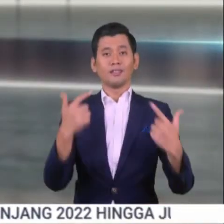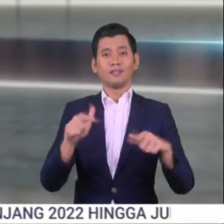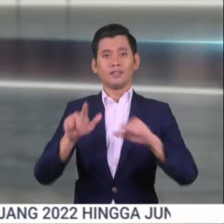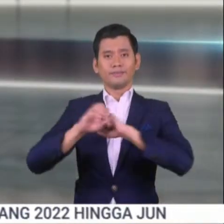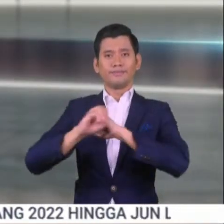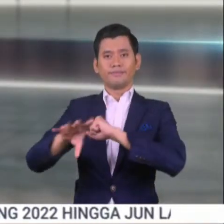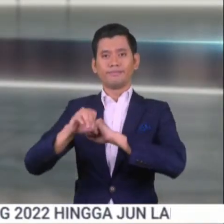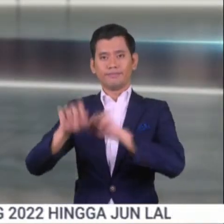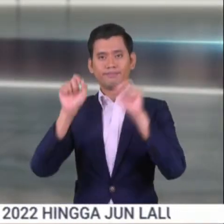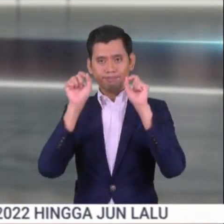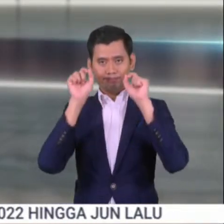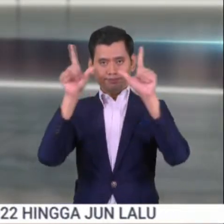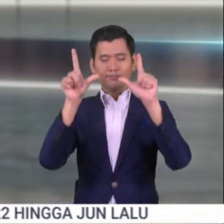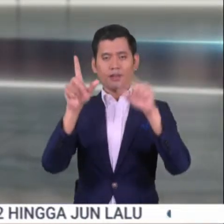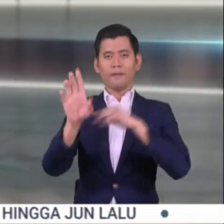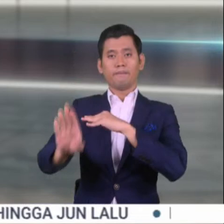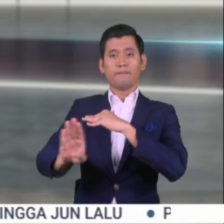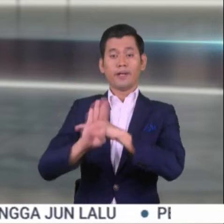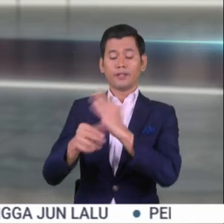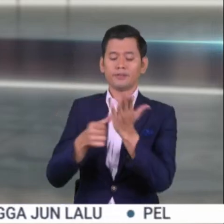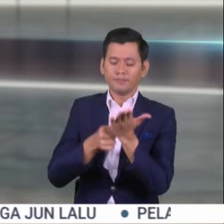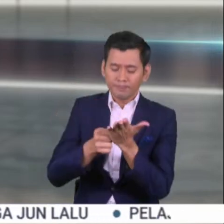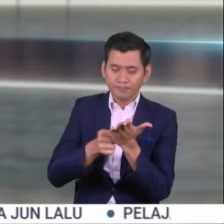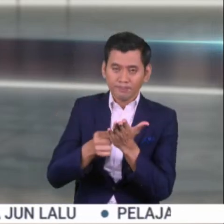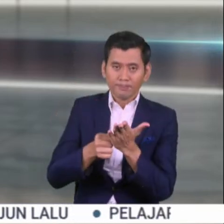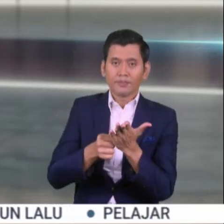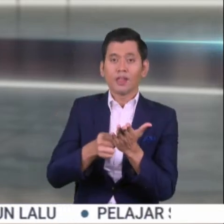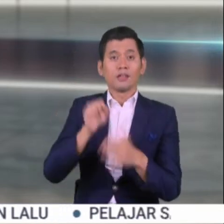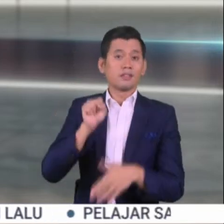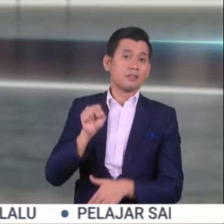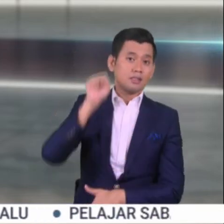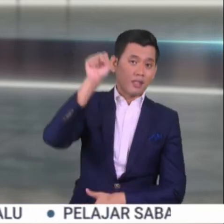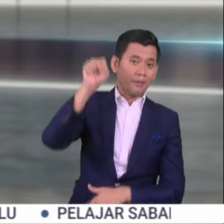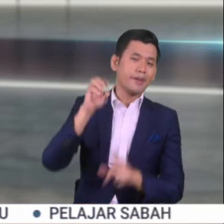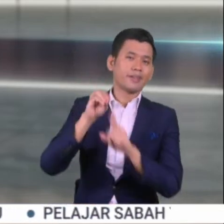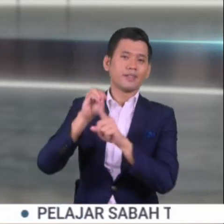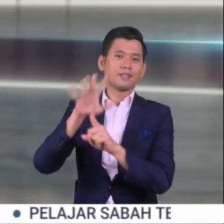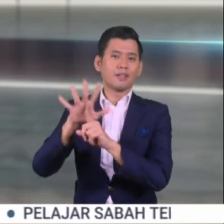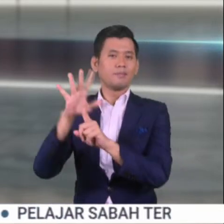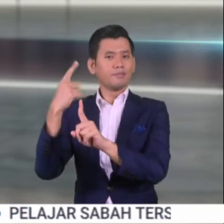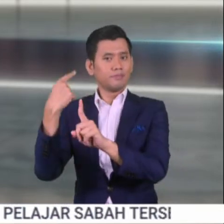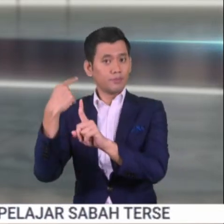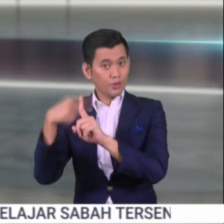Pelaksanaan kempen kesedaran mengenai bahaya dadah di Sabah mula menampakkan impak